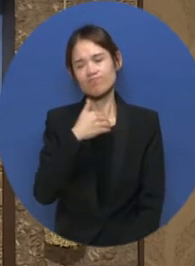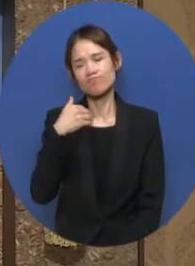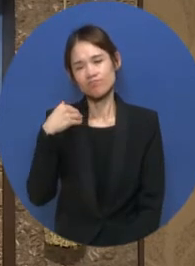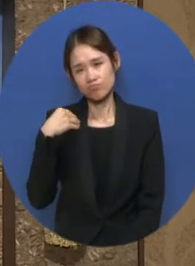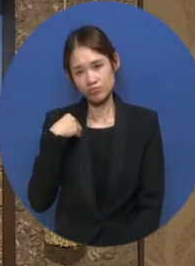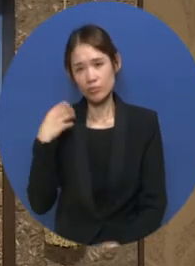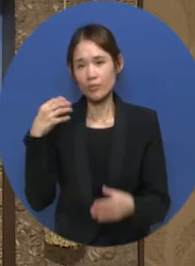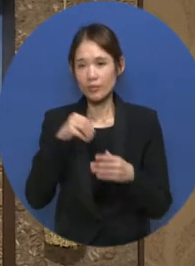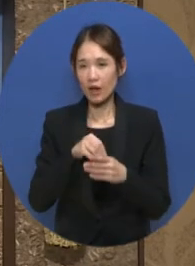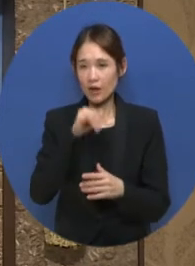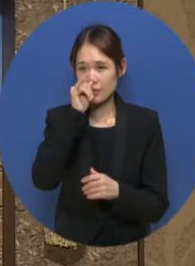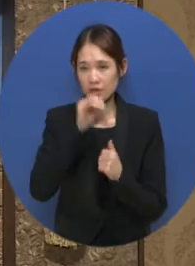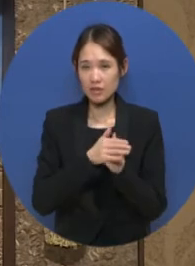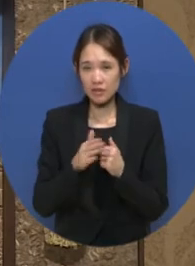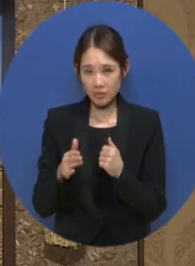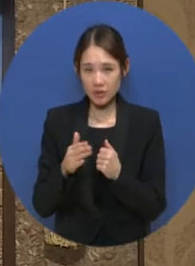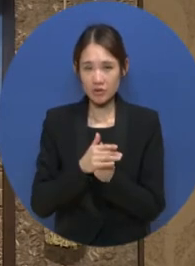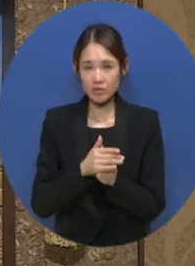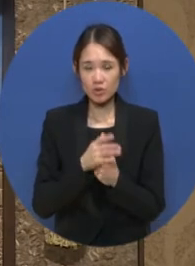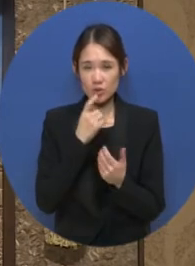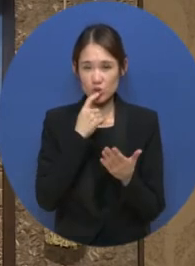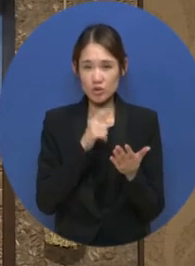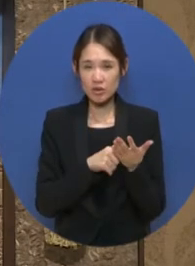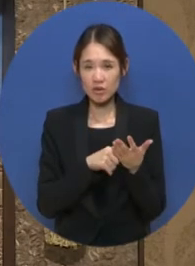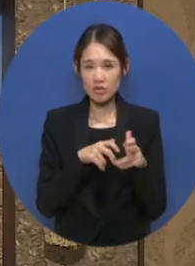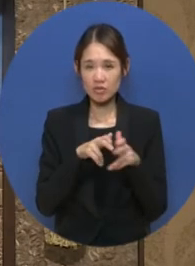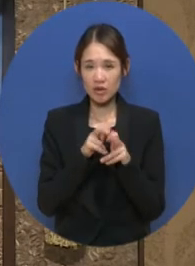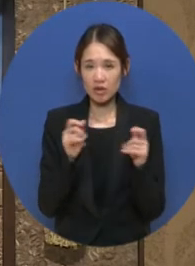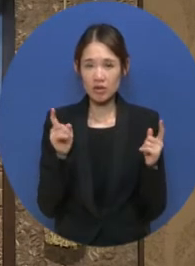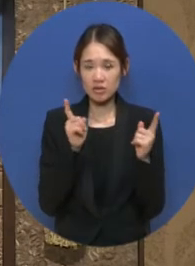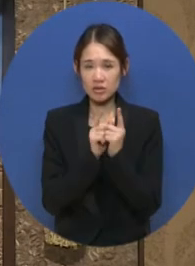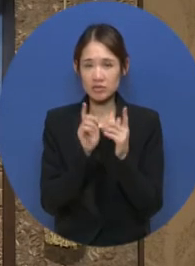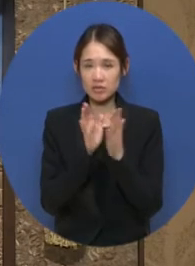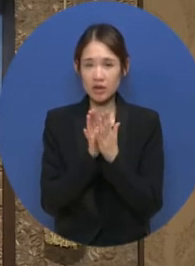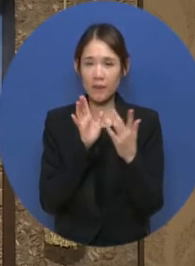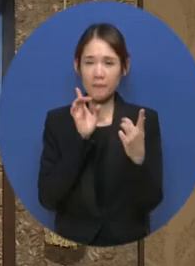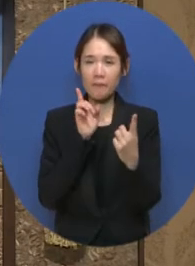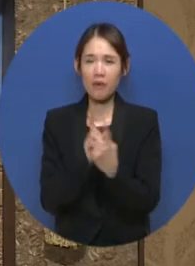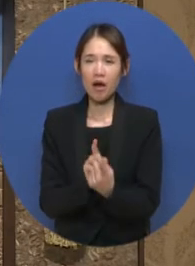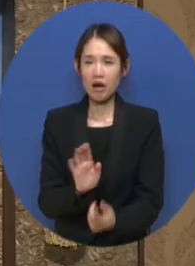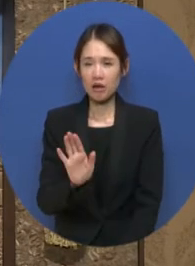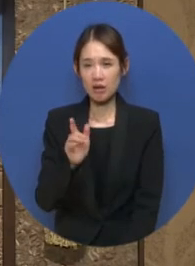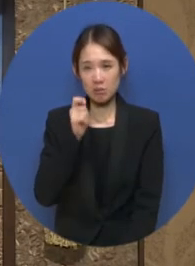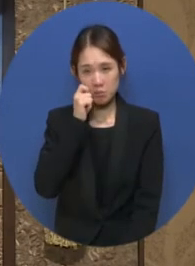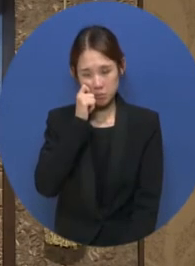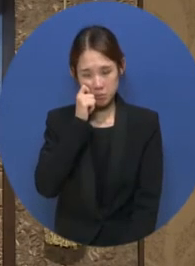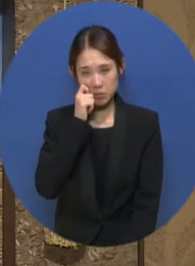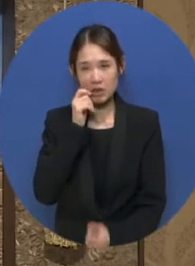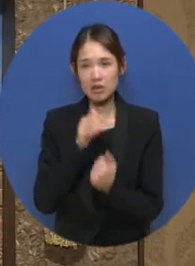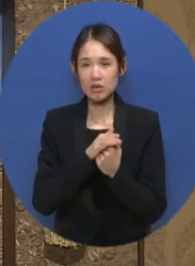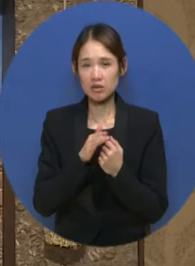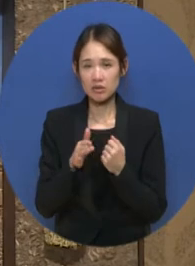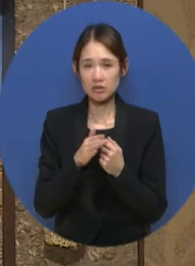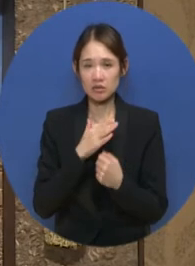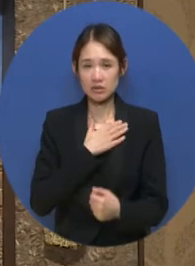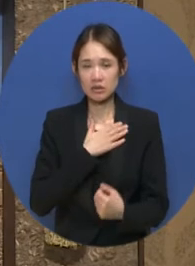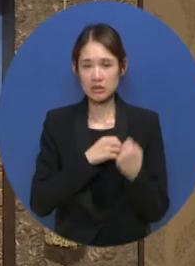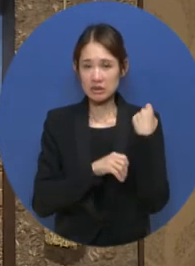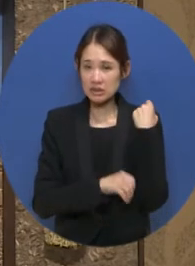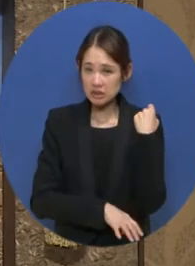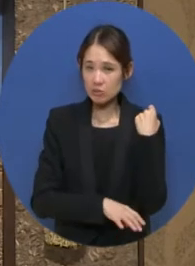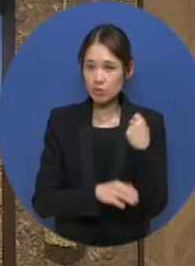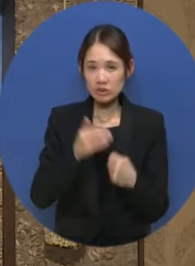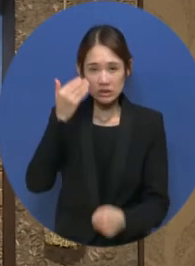아무래도 이제 쉽게 장애 당사자들을 이제 만나지는 못하셨을 거 기 때문에 이런 기본적인 좀